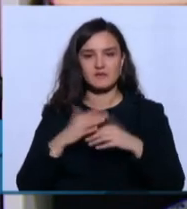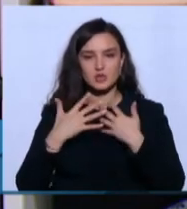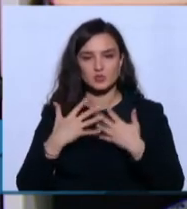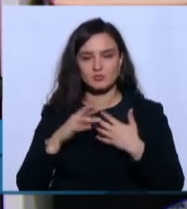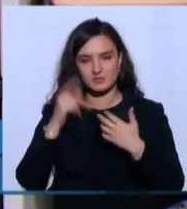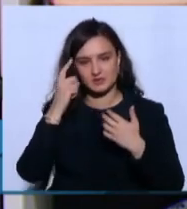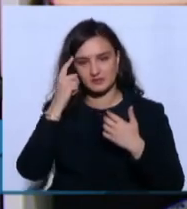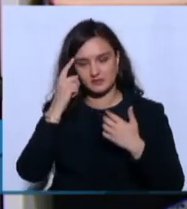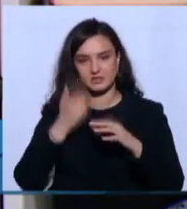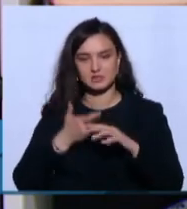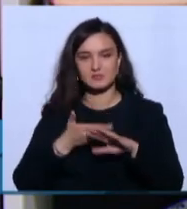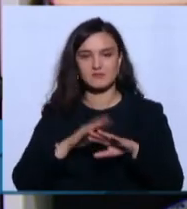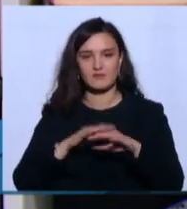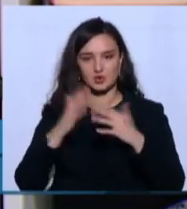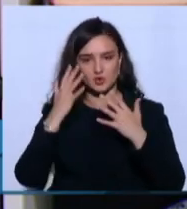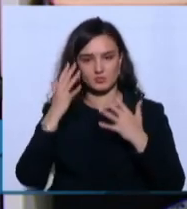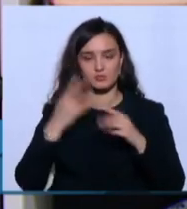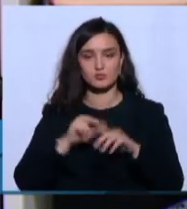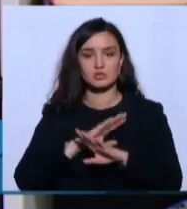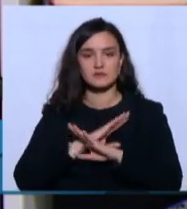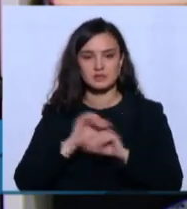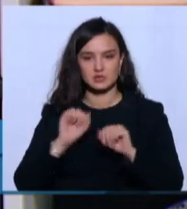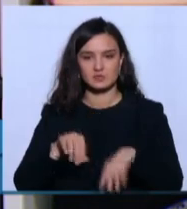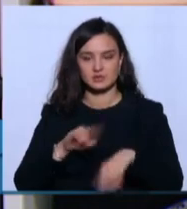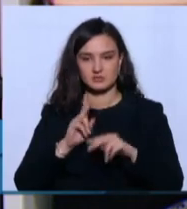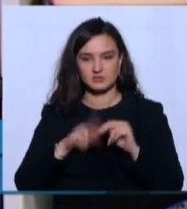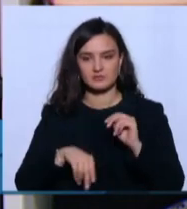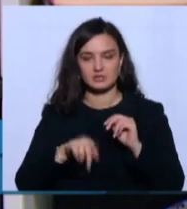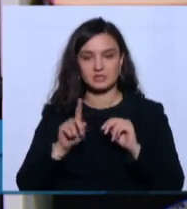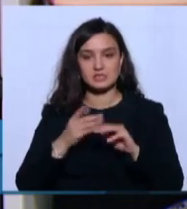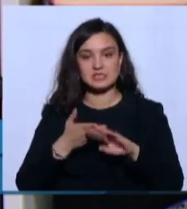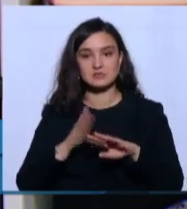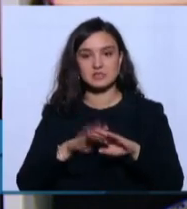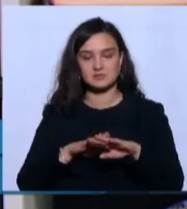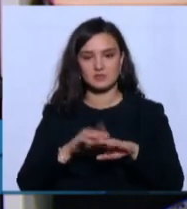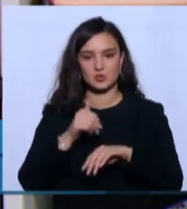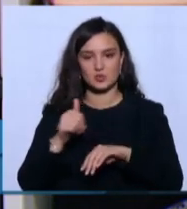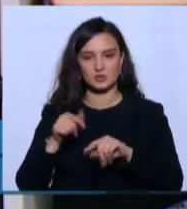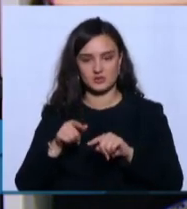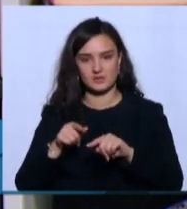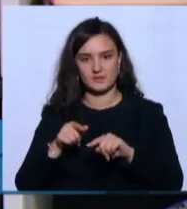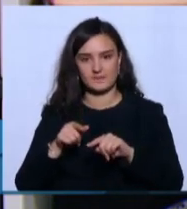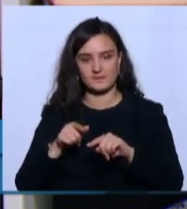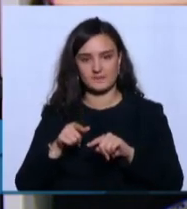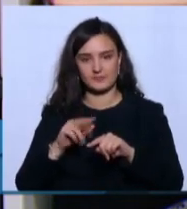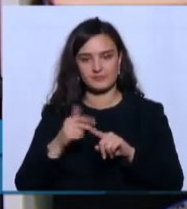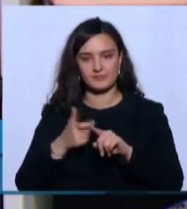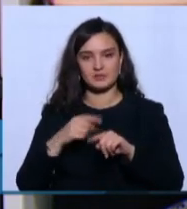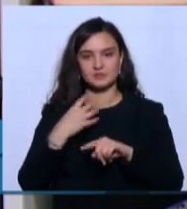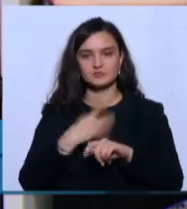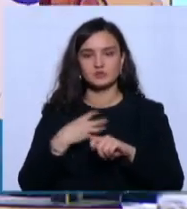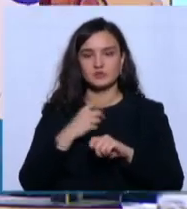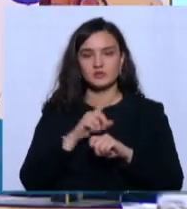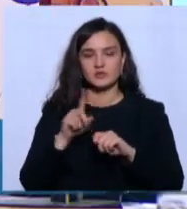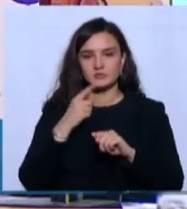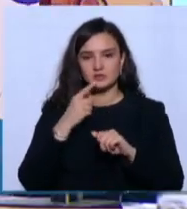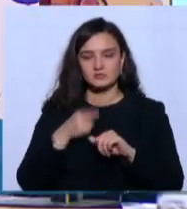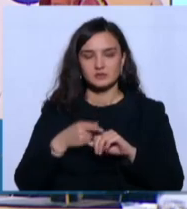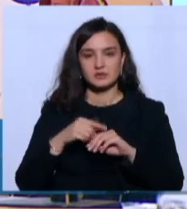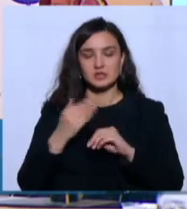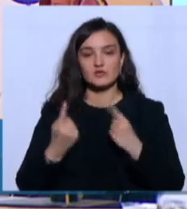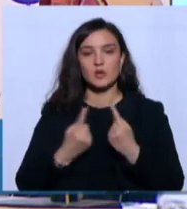ტვინის წვავის შეშუპება და შეიძლება ეს სიკვდილითაც კი დამთავრდეს, გააჩნია სიმძიმეს გამოვლინებისას, ხო? ძალიან მნიშვნელოვანი რამ ახსენეთ თქვენ,